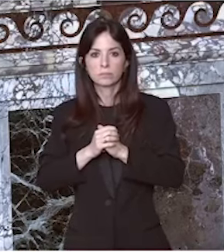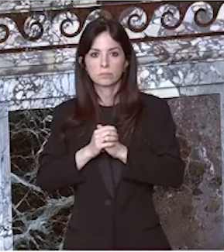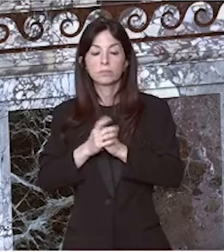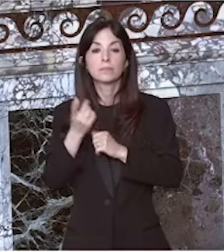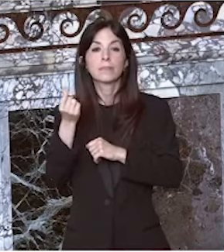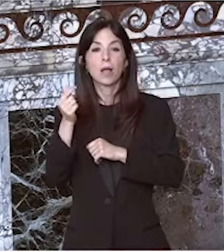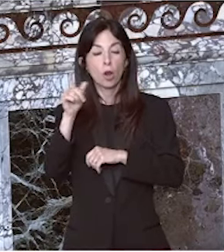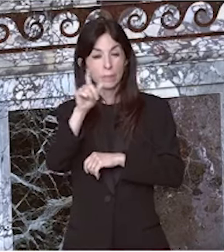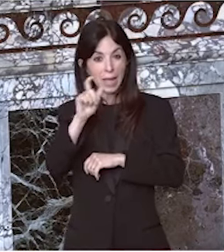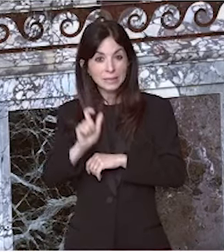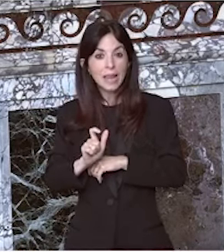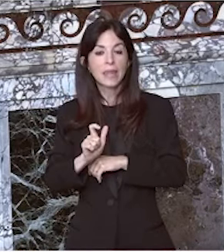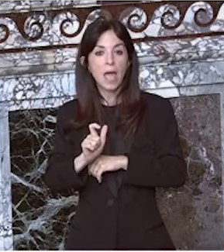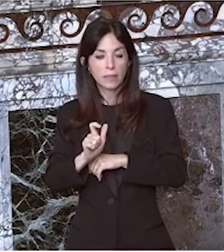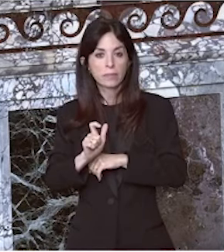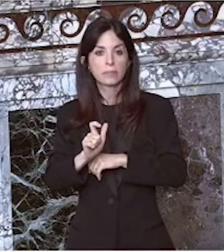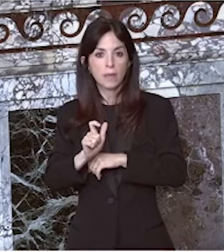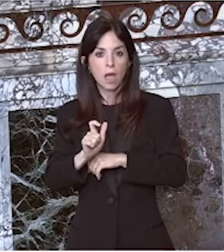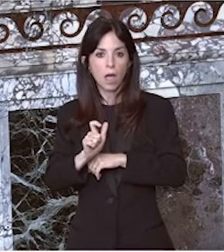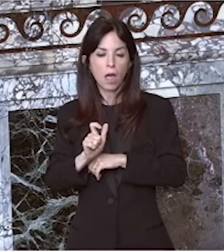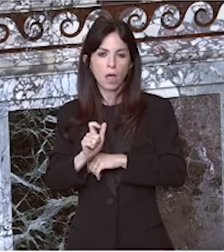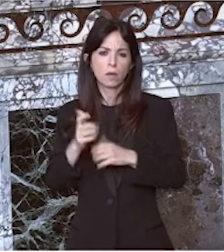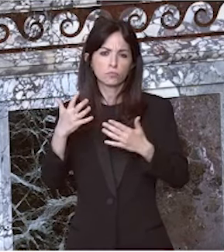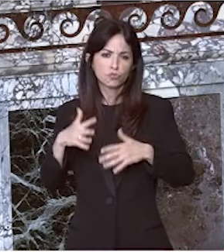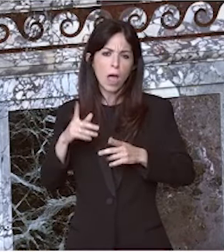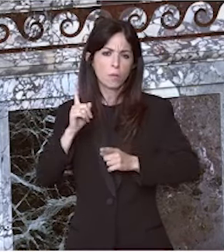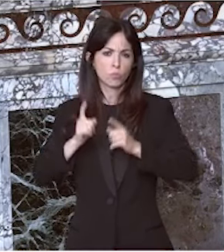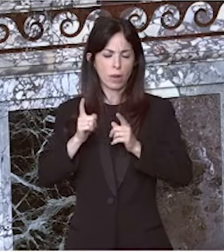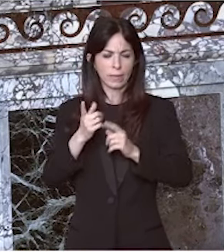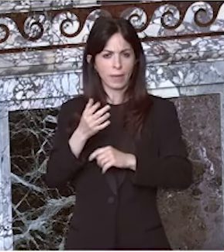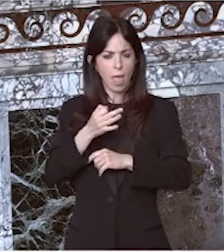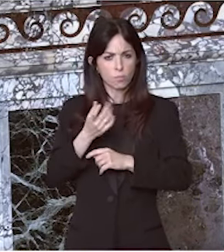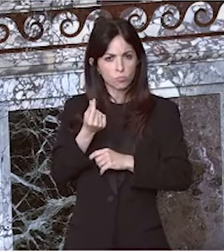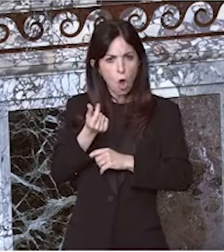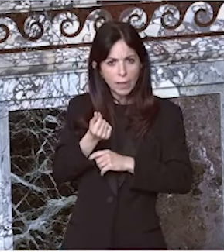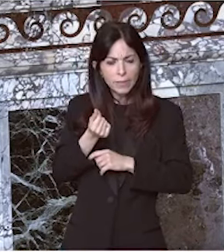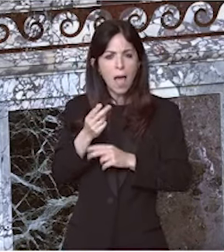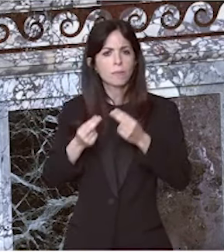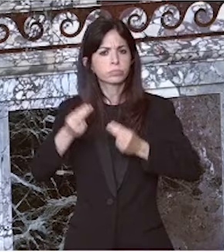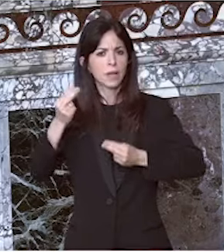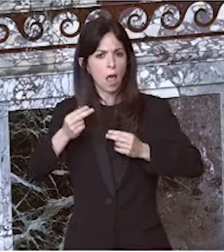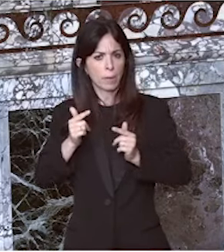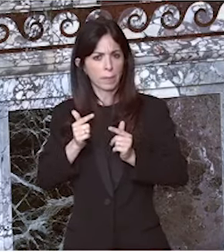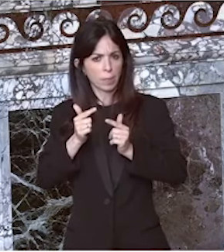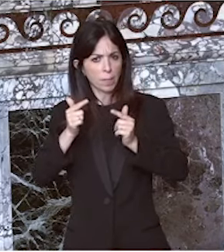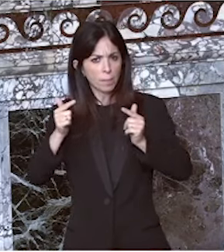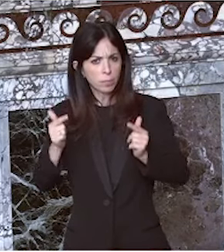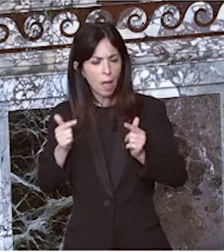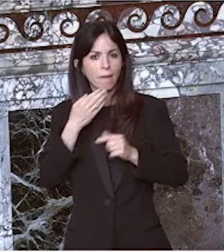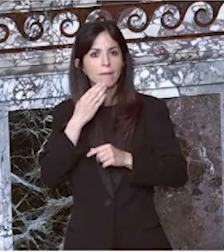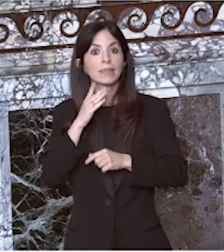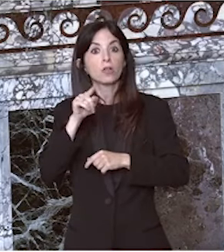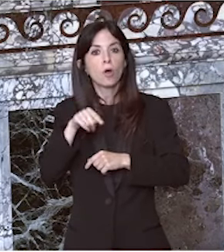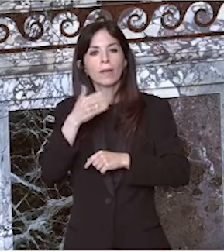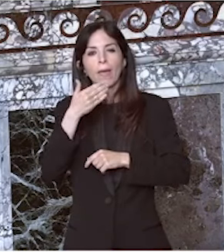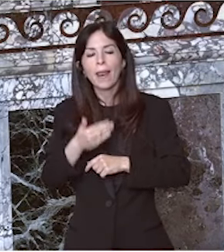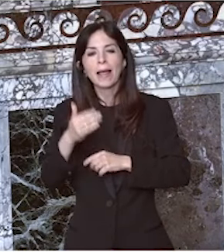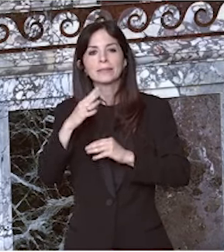L'economia italiana ha certo beneficiato a lungo di politiche monetarie e di bilancio espansive, ma ha tratto vantaggio anche dal processo